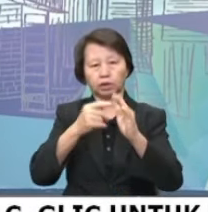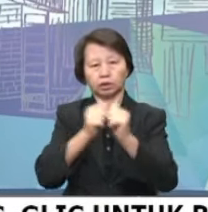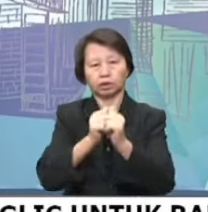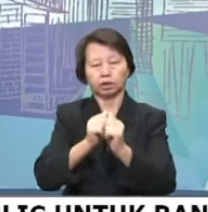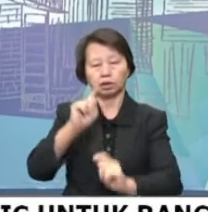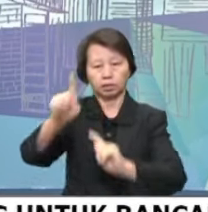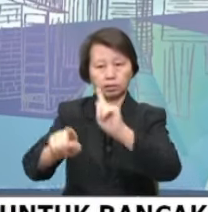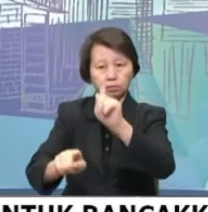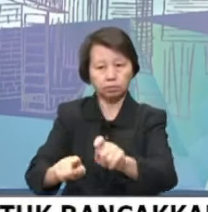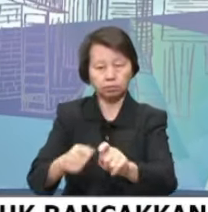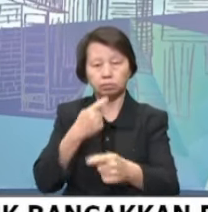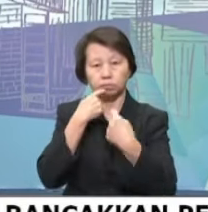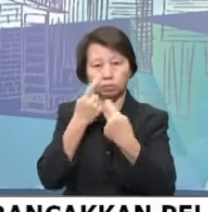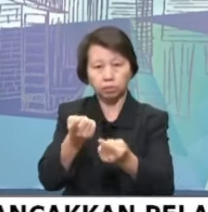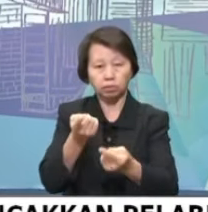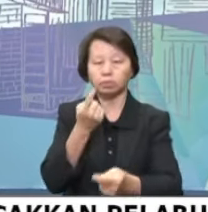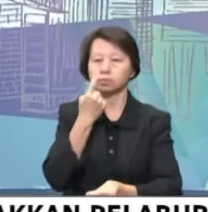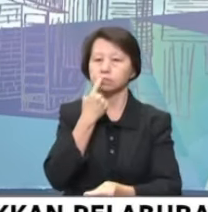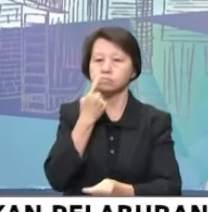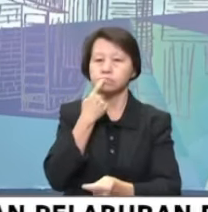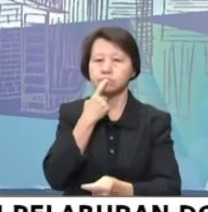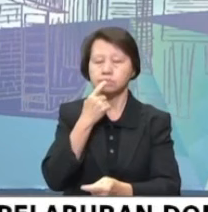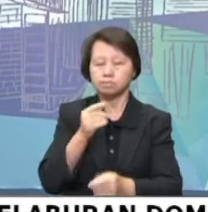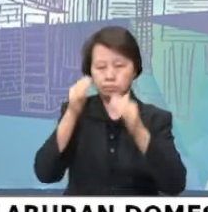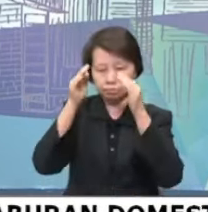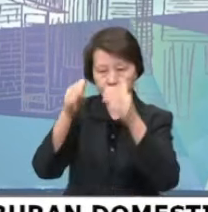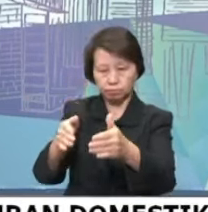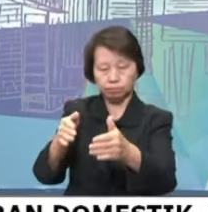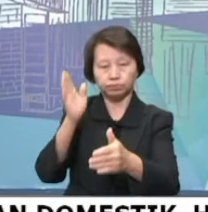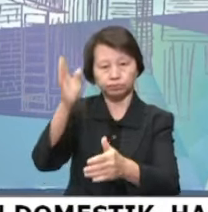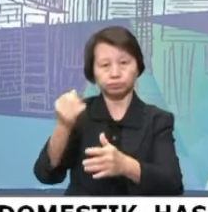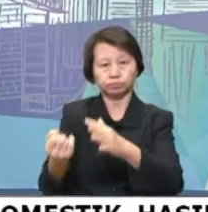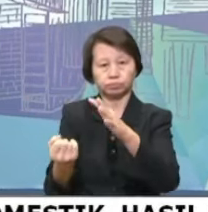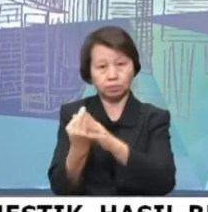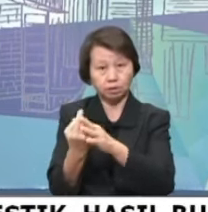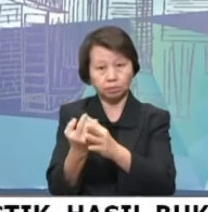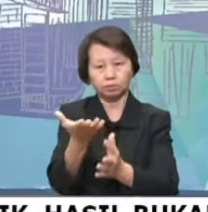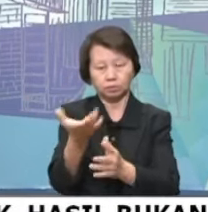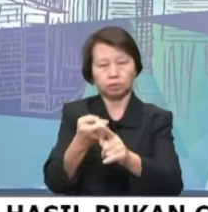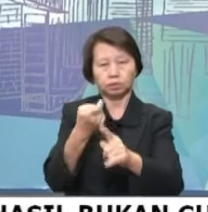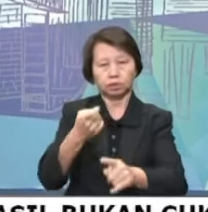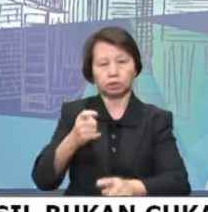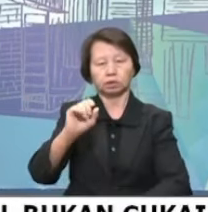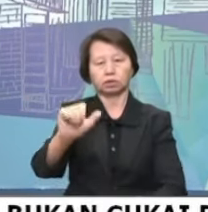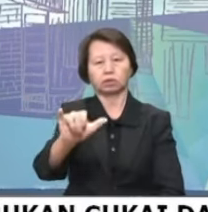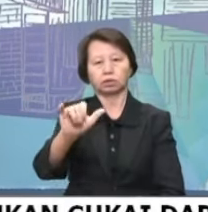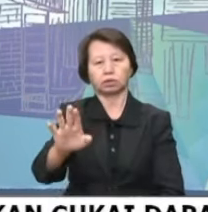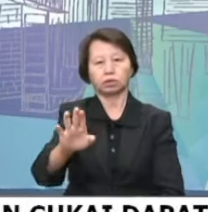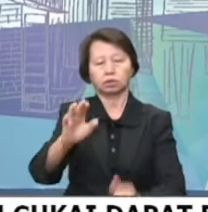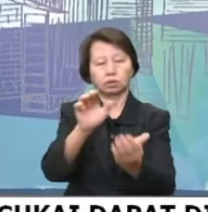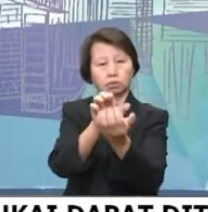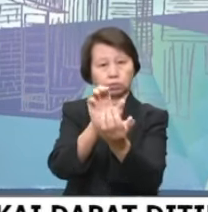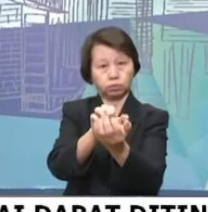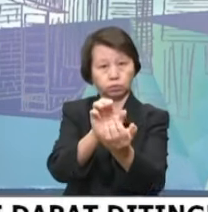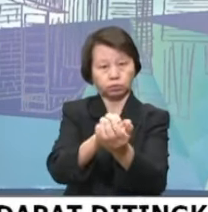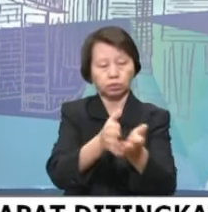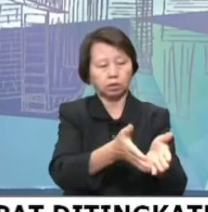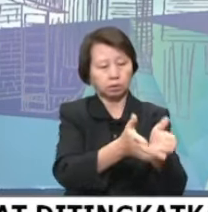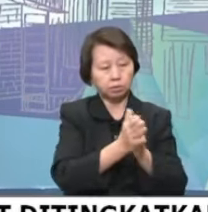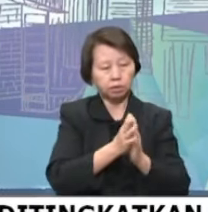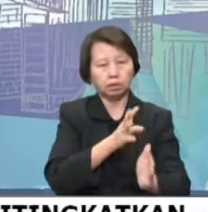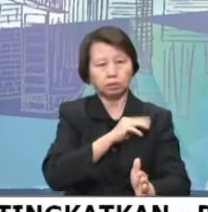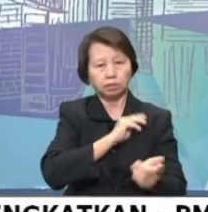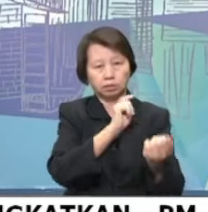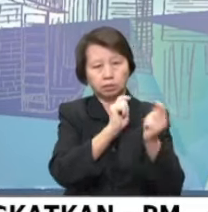bagi jawab lisan, di mana antara soalan tumpuan yang akan dibangkitkan adalah dari Ahli Parlimen Puchong yang meminta Menteri